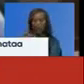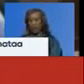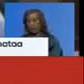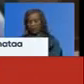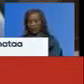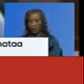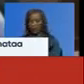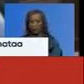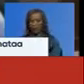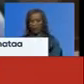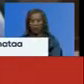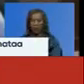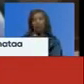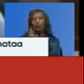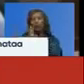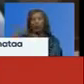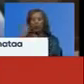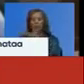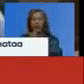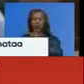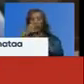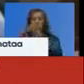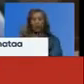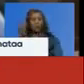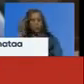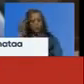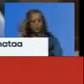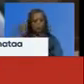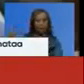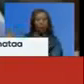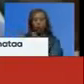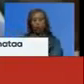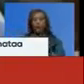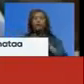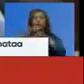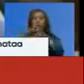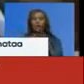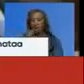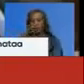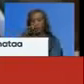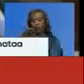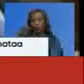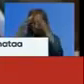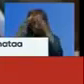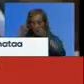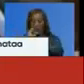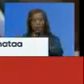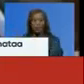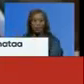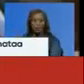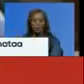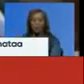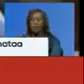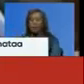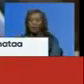የአሸናፊው ፓርቲ ተወካይ የአገሪቱ ጠቅላይ ሚኒስትር ሆኖ ይሰየማሉ በሚለው ይመረጣል ይወሰናል በሚለው መሰረት ከዚህ